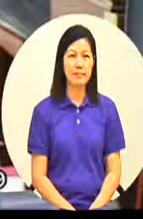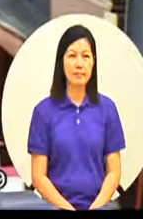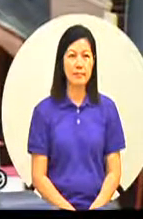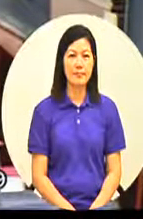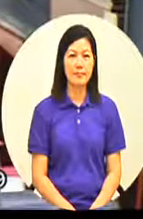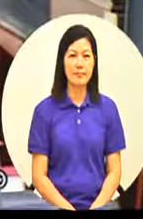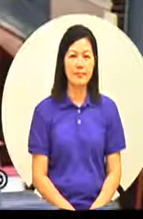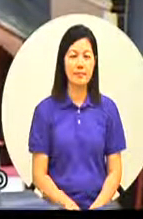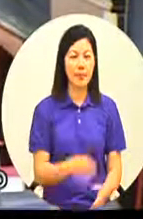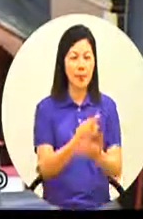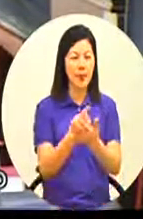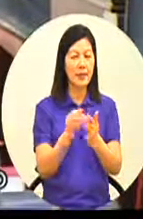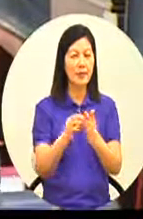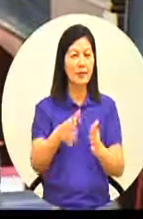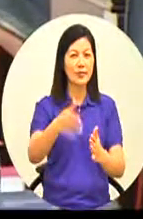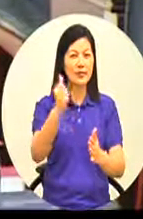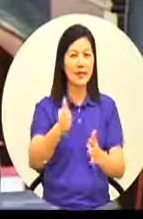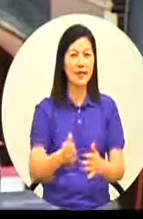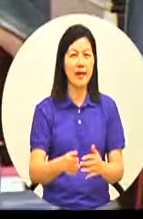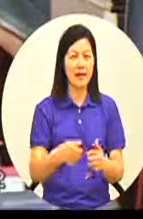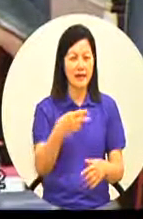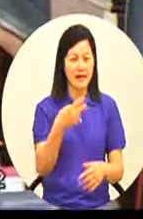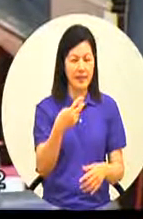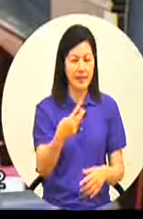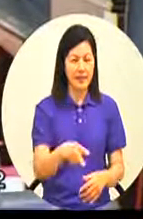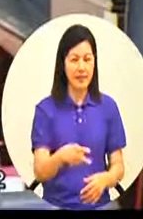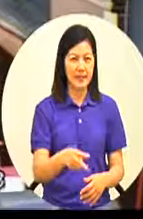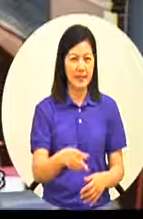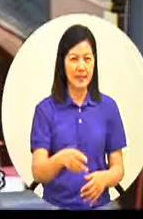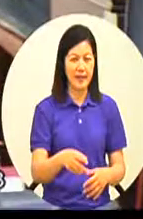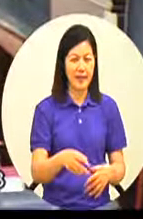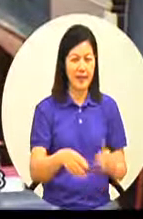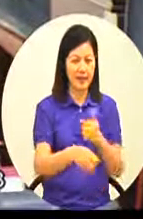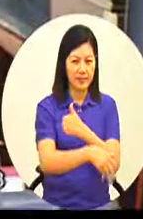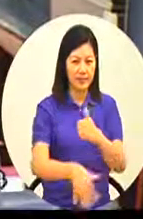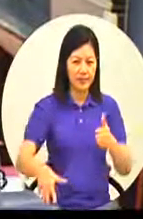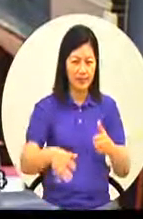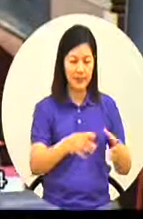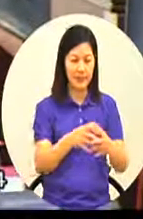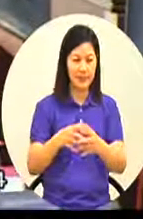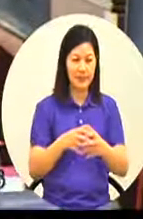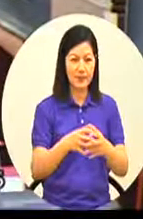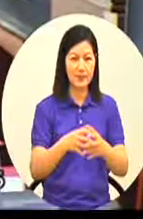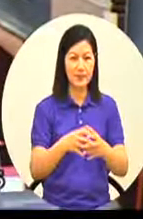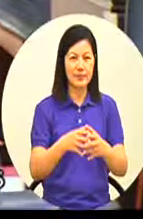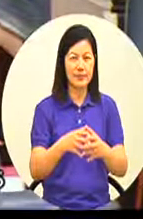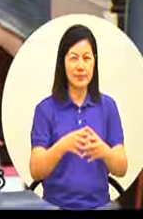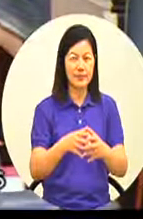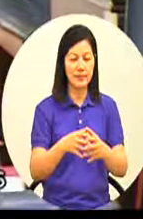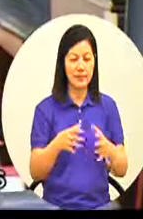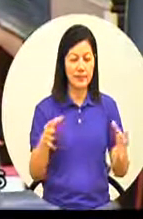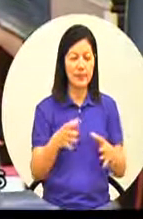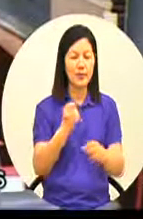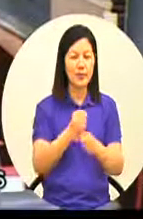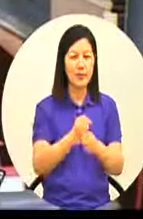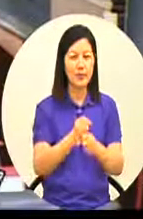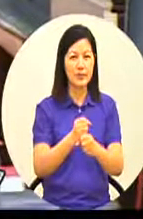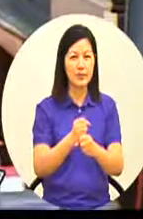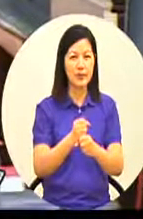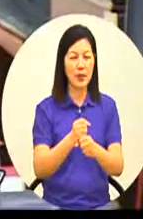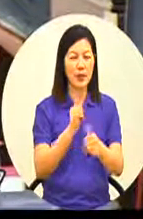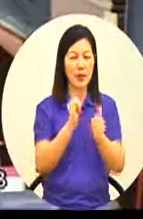各位局长哈，以及各位各局的一个团队哈，啊，各位同事、各位乡亲、各